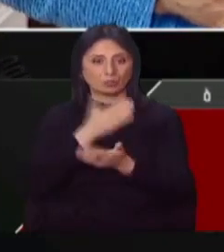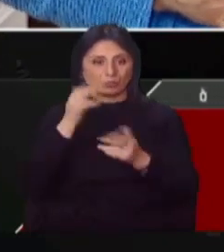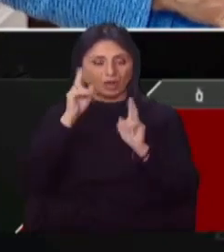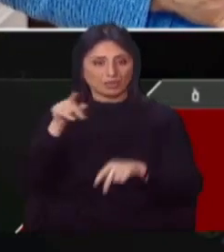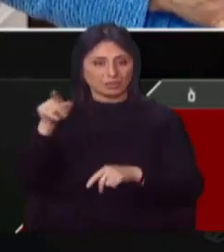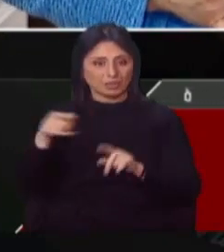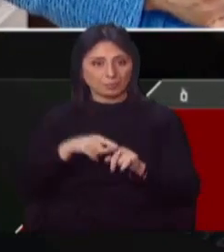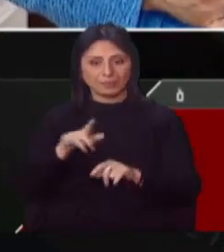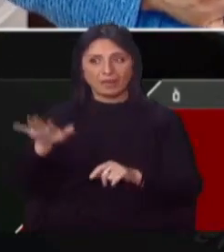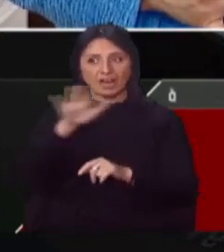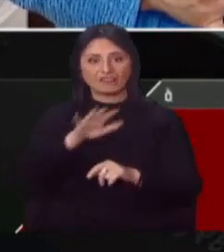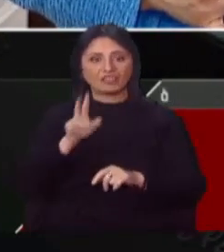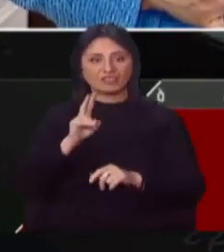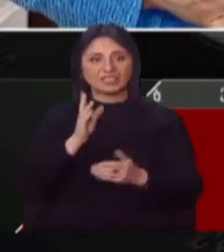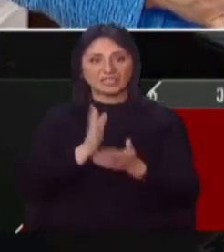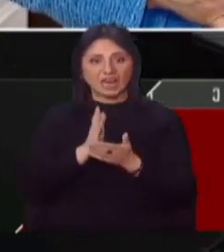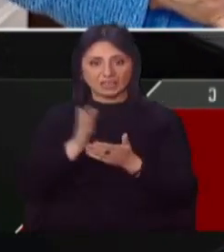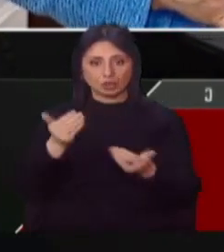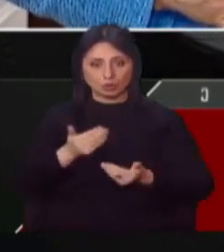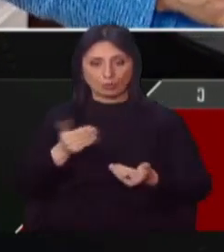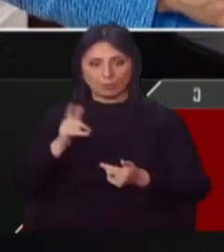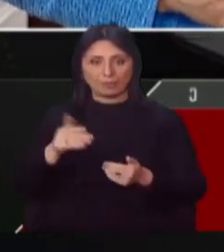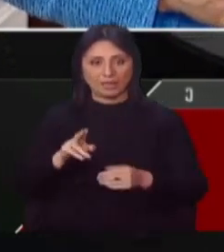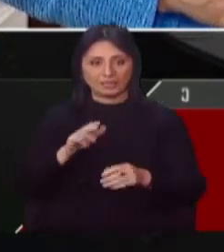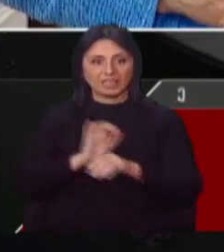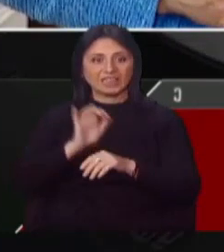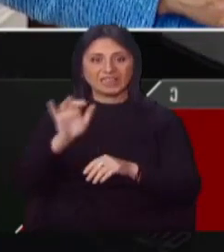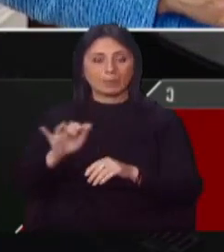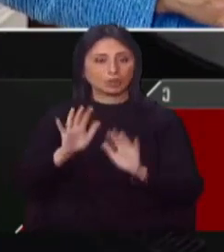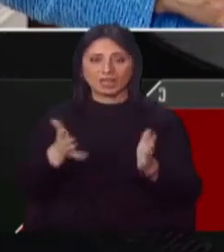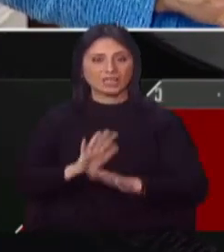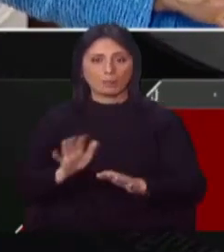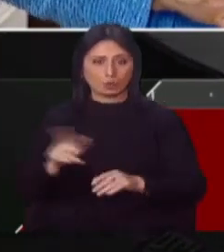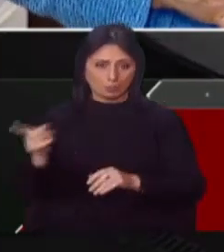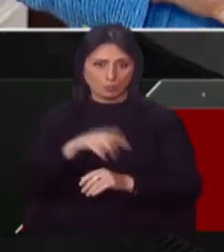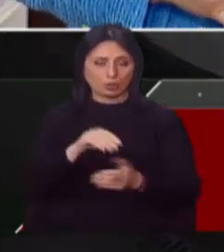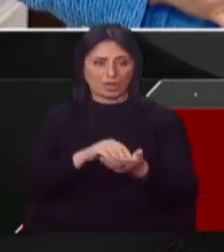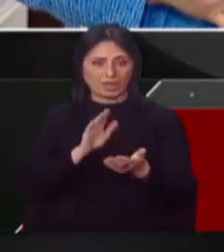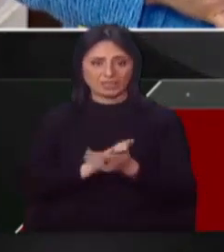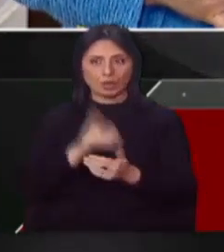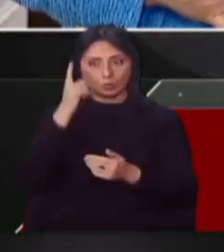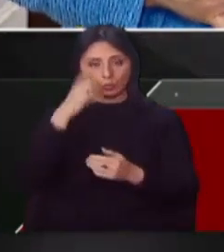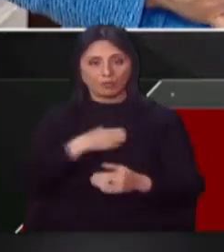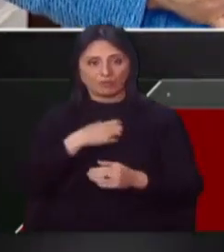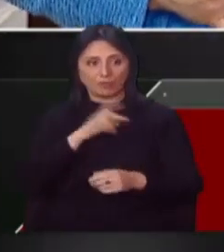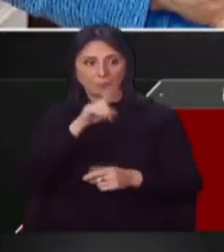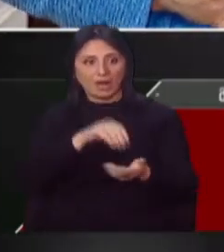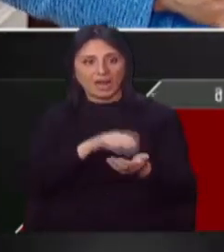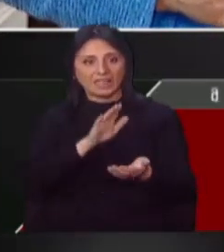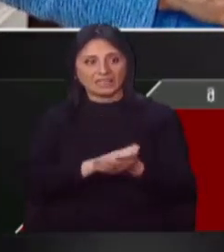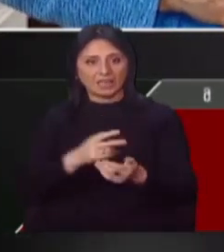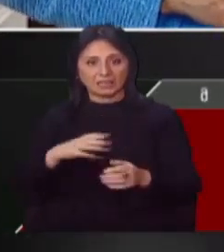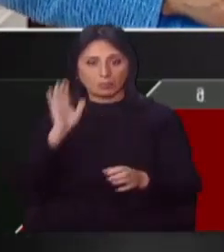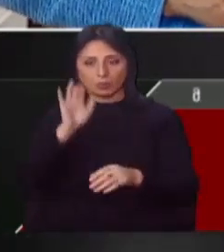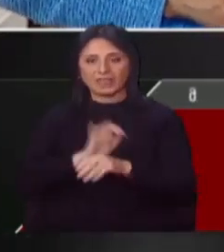șemt hoși. Im cuerne vidat, sada tisini tsorobin, mati deportația, armohteba, șesabam sada opoziția. Mouțo de psagare o sakmeta,